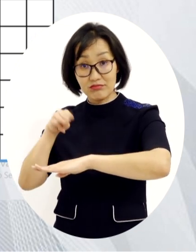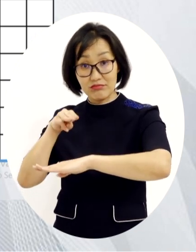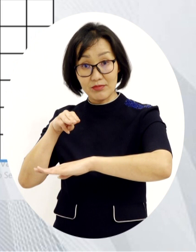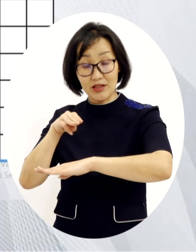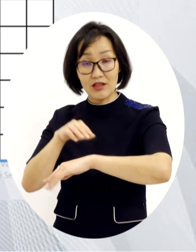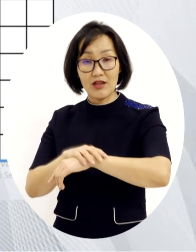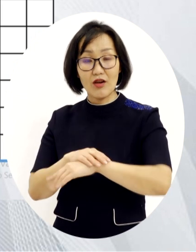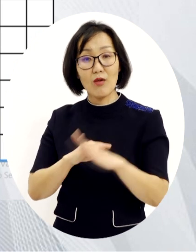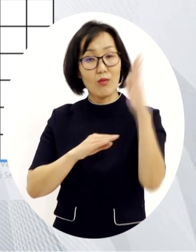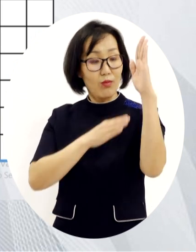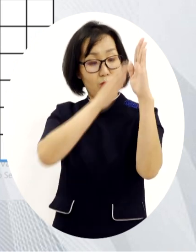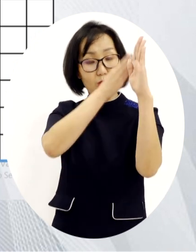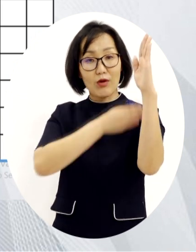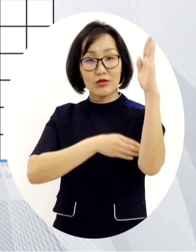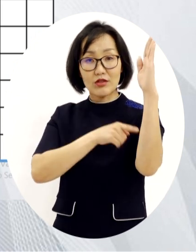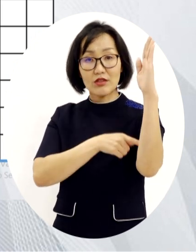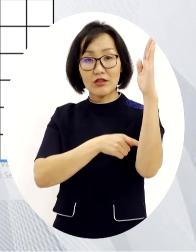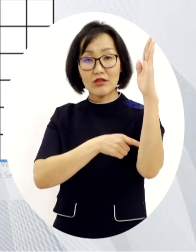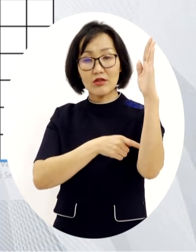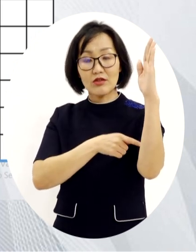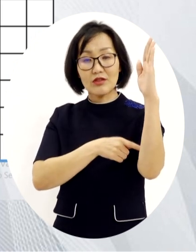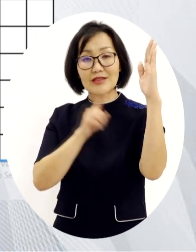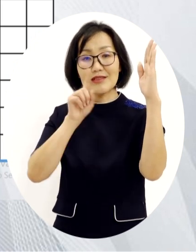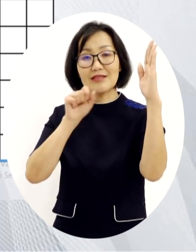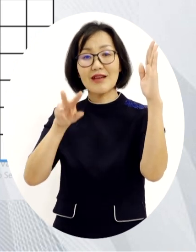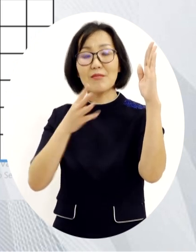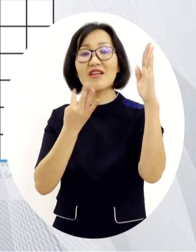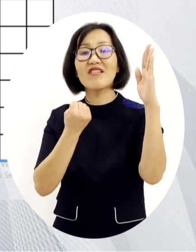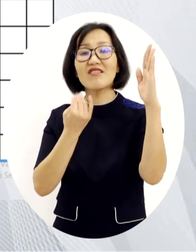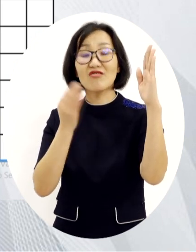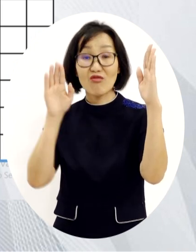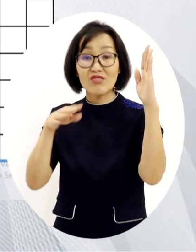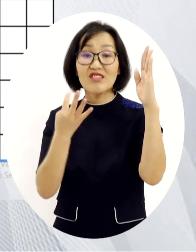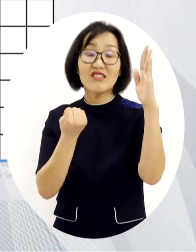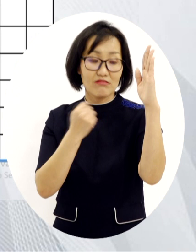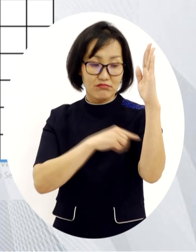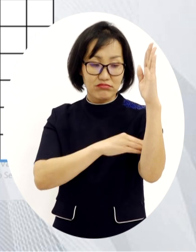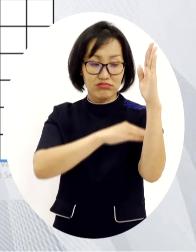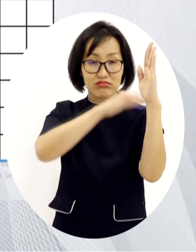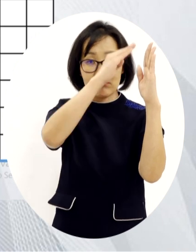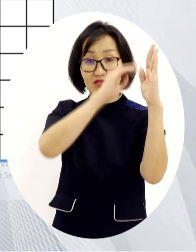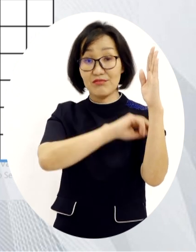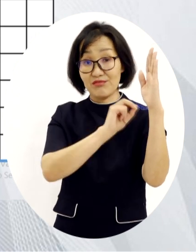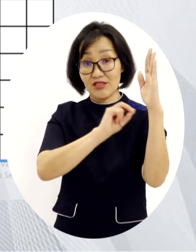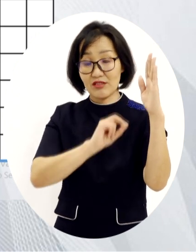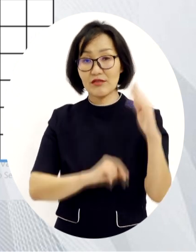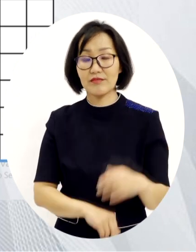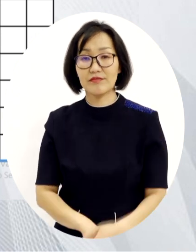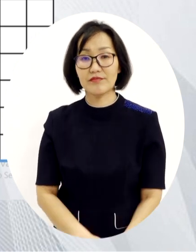тэмдэглэсэн. Босоо тэнхлэг дээрээ туулсан замыг, дугуйчны туулсан замыг тэмдэглэе.